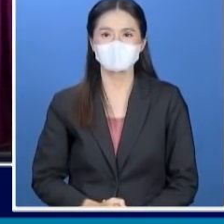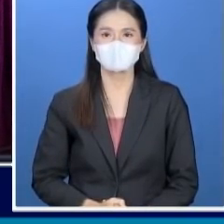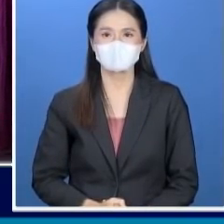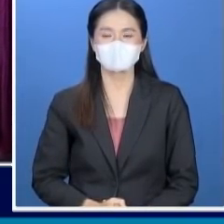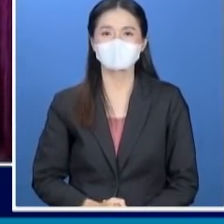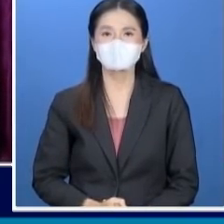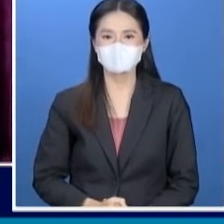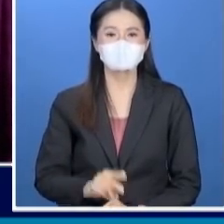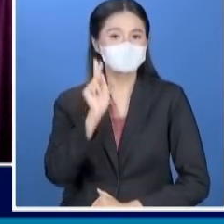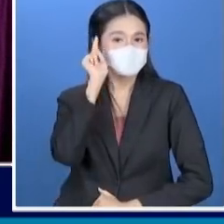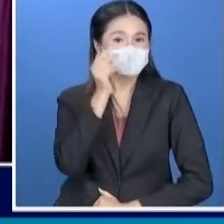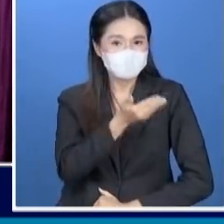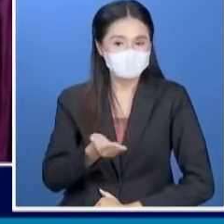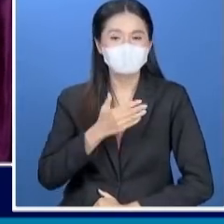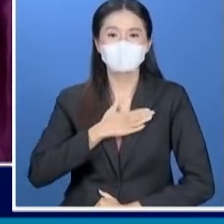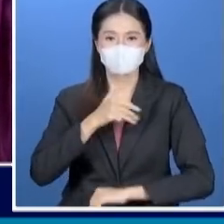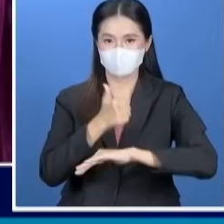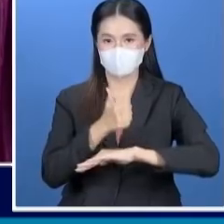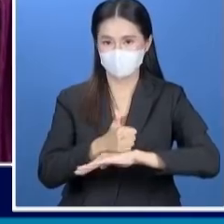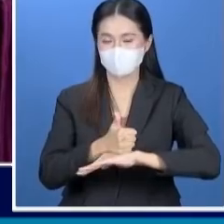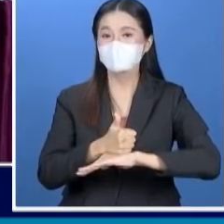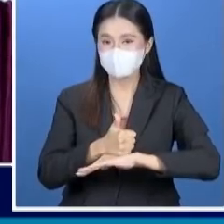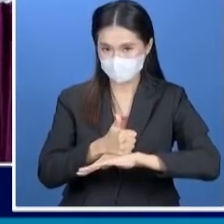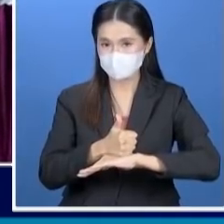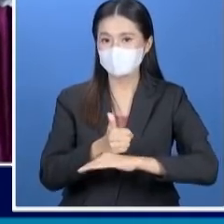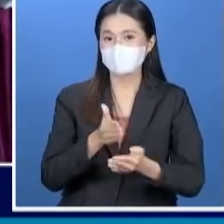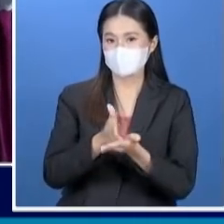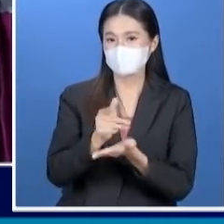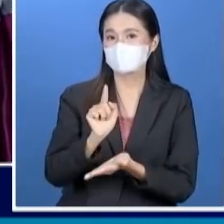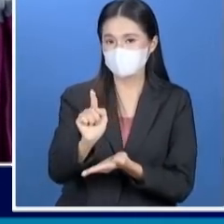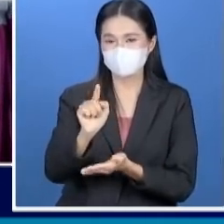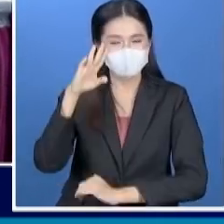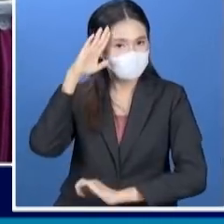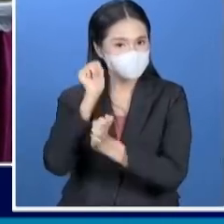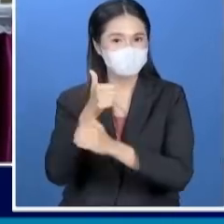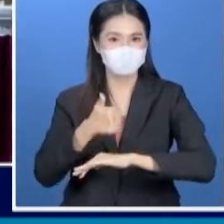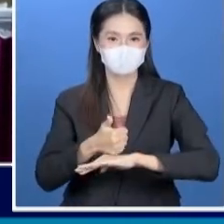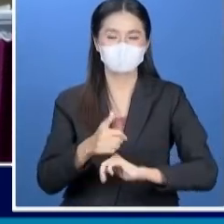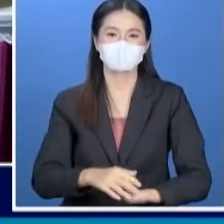เรียนพี่น้องสื่อมวลชนนะครับผมพลตำรวจโทจิรพัฒน์ภูมิจิตรผู้บัญชาการตำรวจภูธรภาคหนึ่งนะครับ